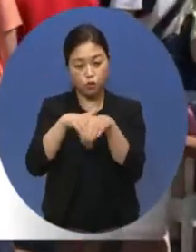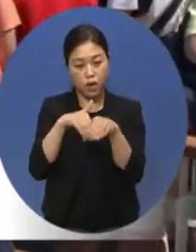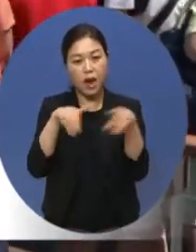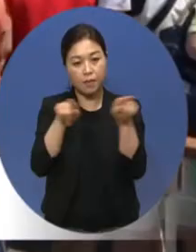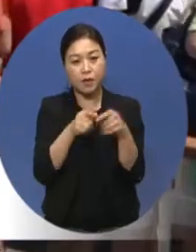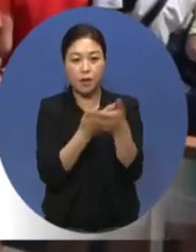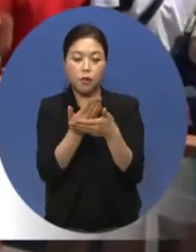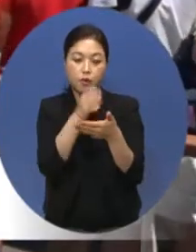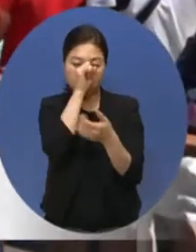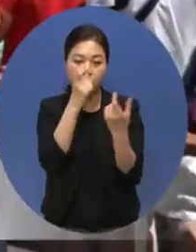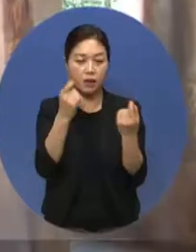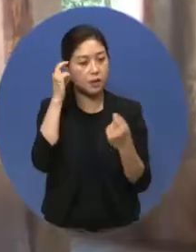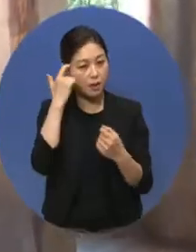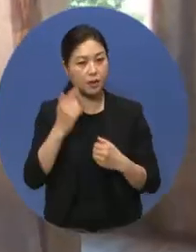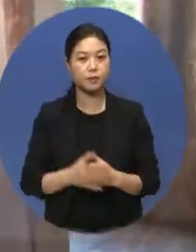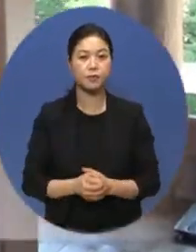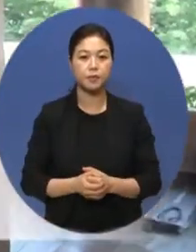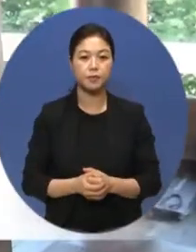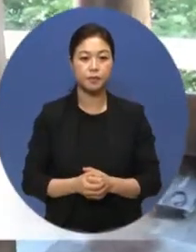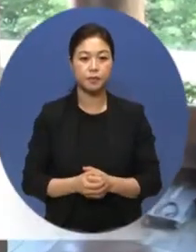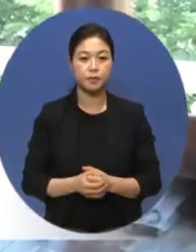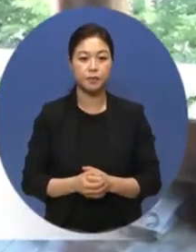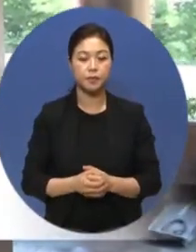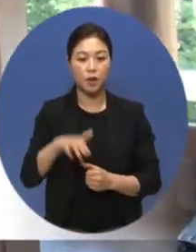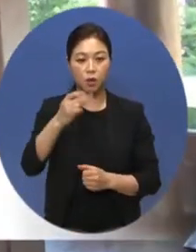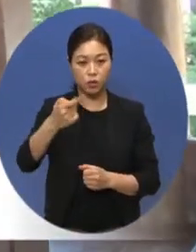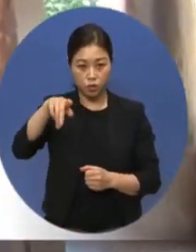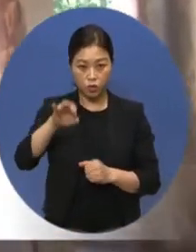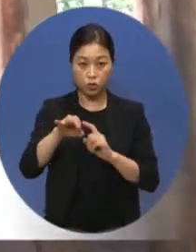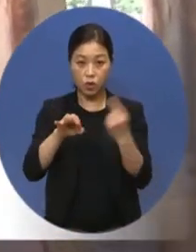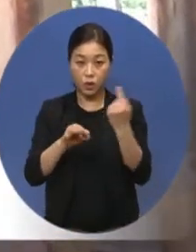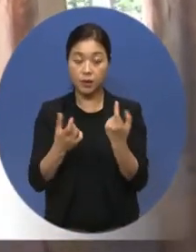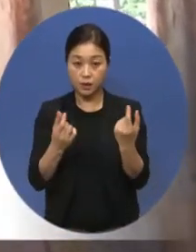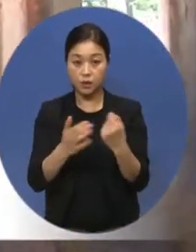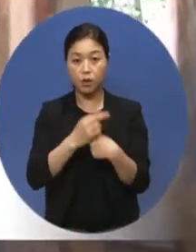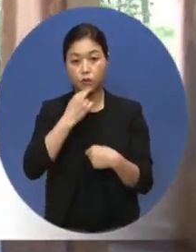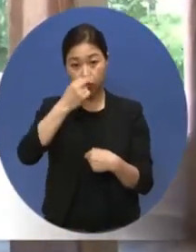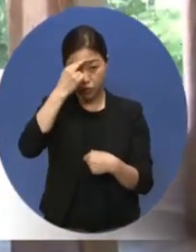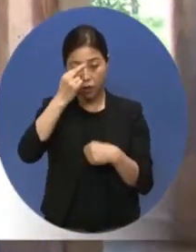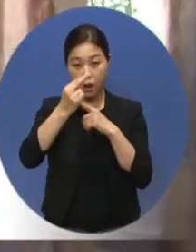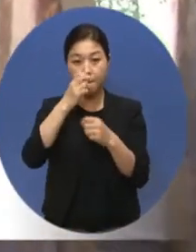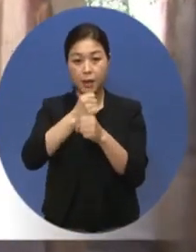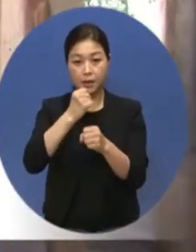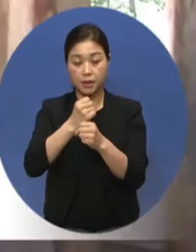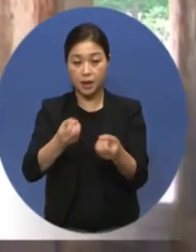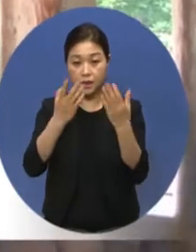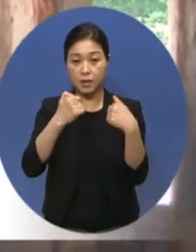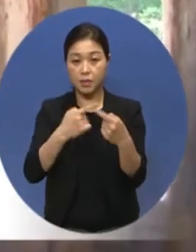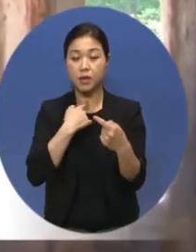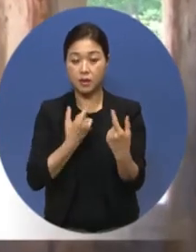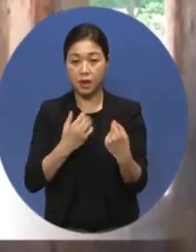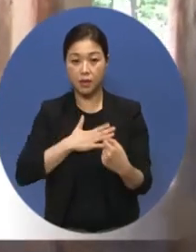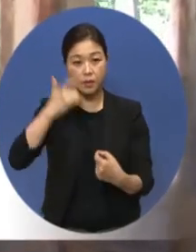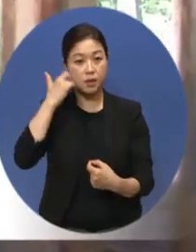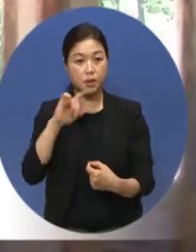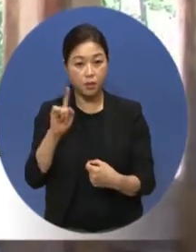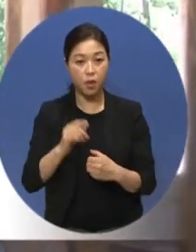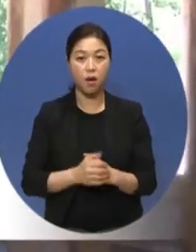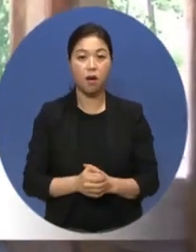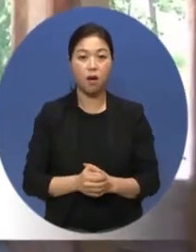즐겼으면 하는 그런 바람을 가지고 있습니다. 그 고려궁에 오셨잖아요. 술 담그는 행사하셨는데 기분이 어떠세요? 정말